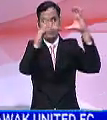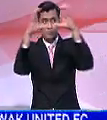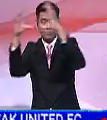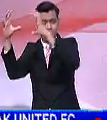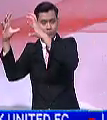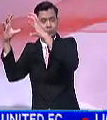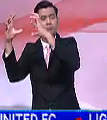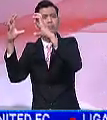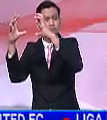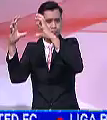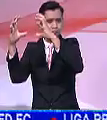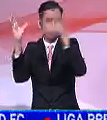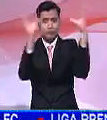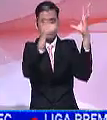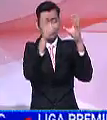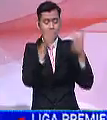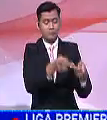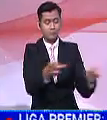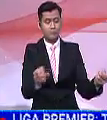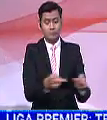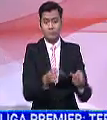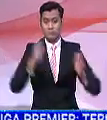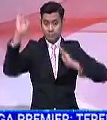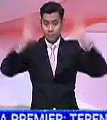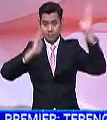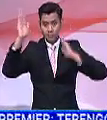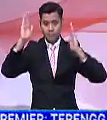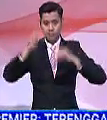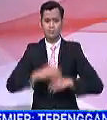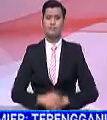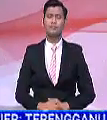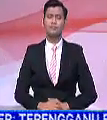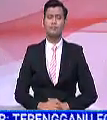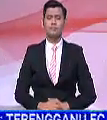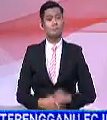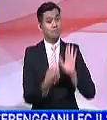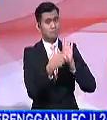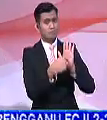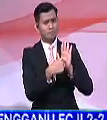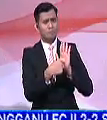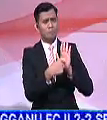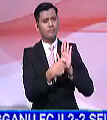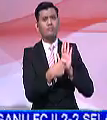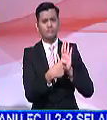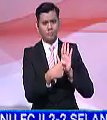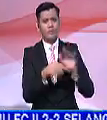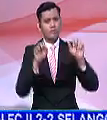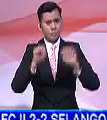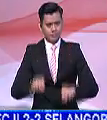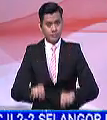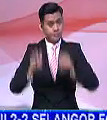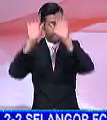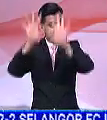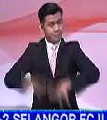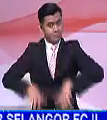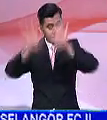hujan di kebanyakan kawasan-kawasan di Malaysia, yang mana keadaan ini boleh membawa kepada kelembapan yang